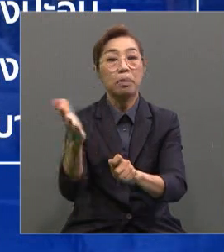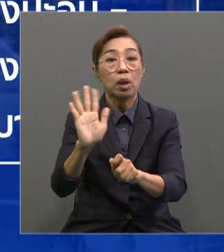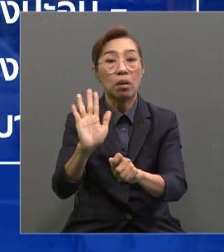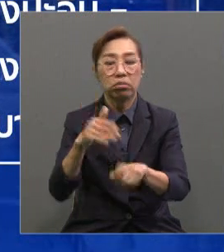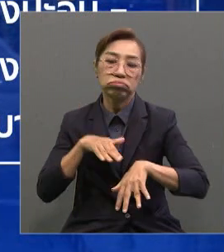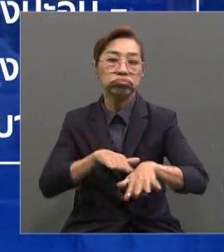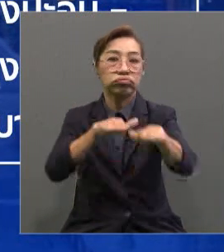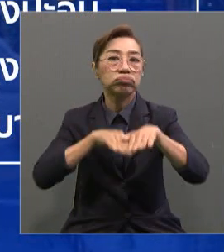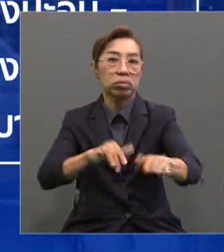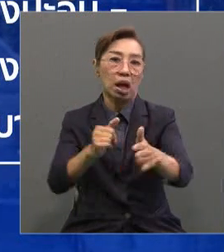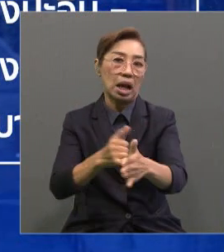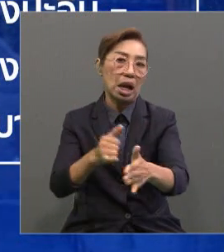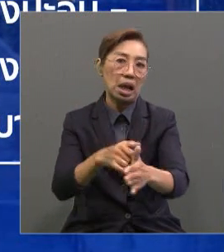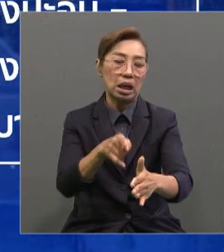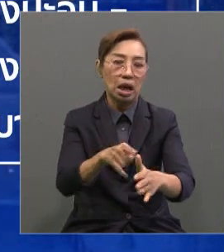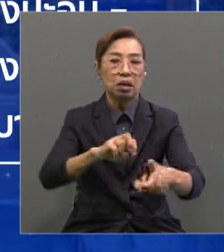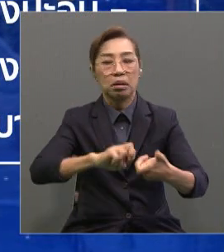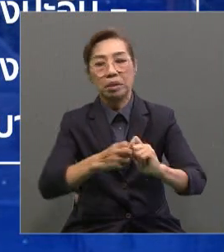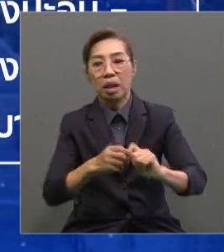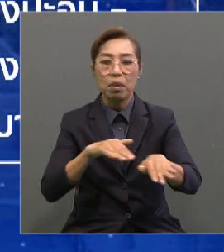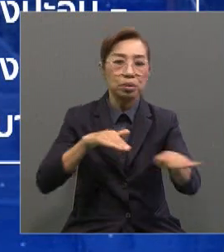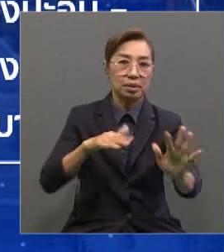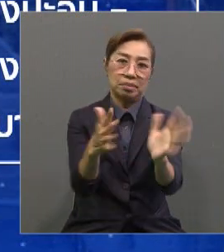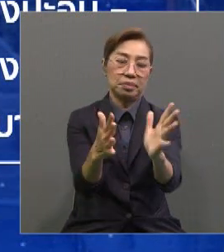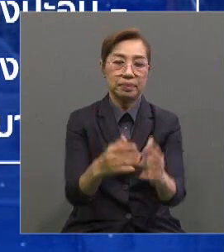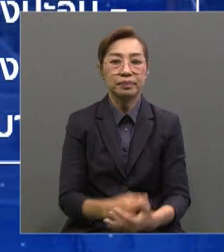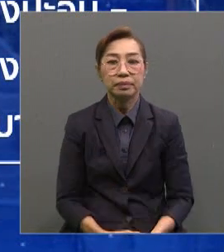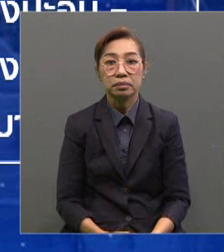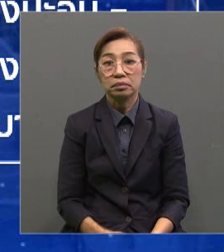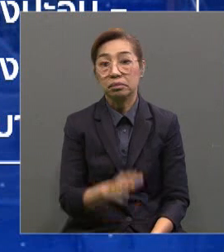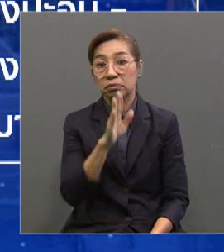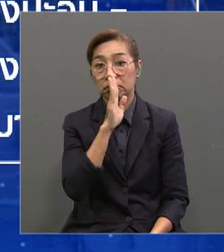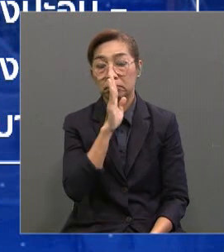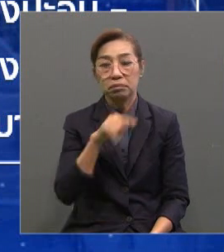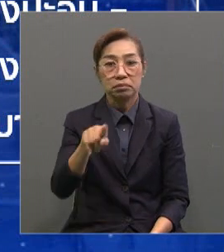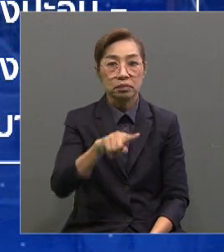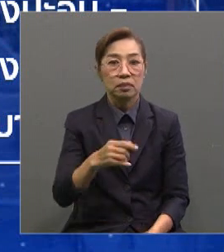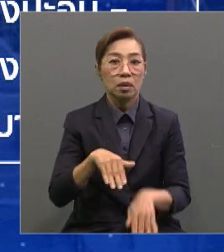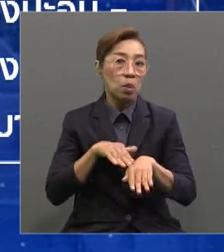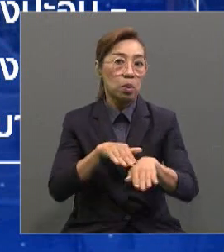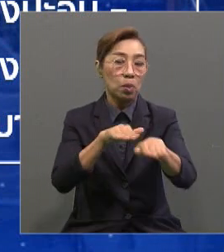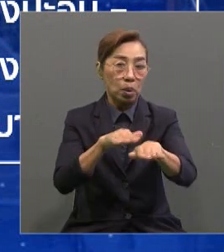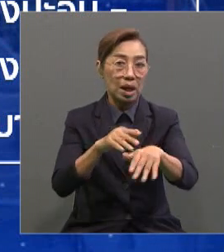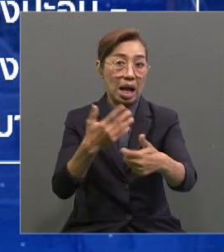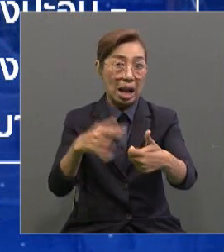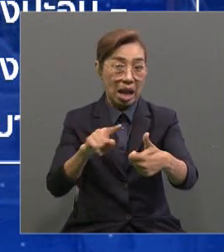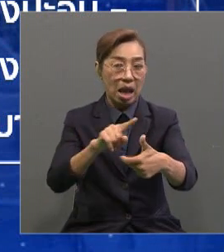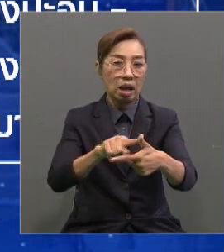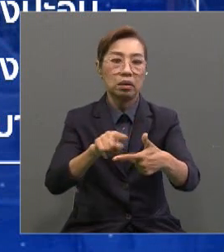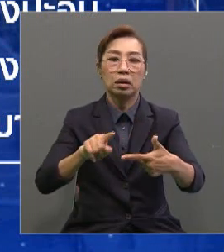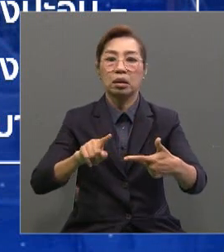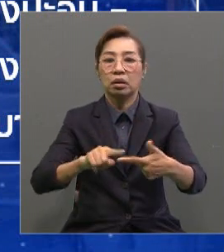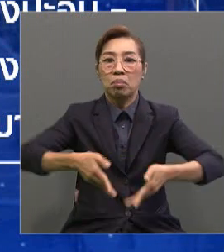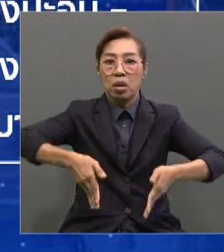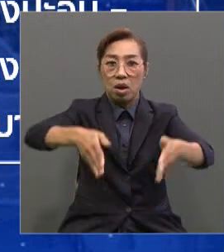มลพิษอการคล่องตัวการจราจรวมถึงถ้าเกิดว่ารถของการใช้พลังงานด้านอื่นๆบ้างล่ะอันนี้ก็มีนอกจาก